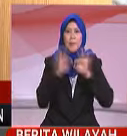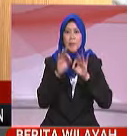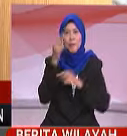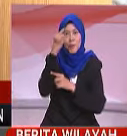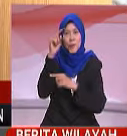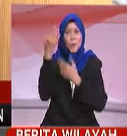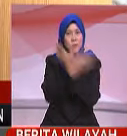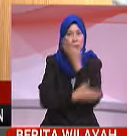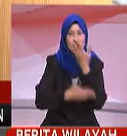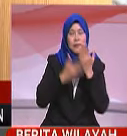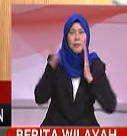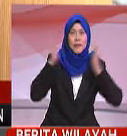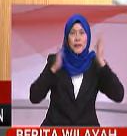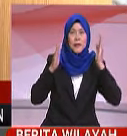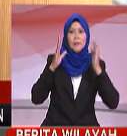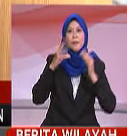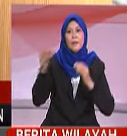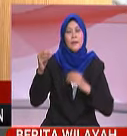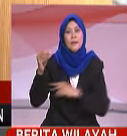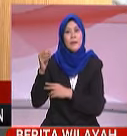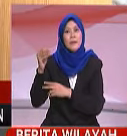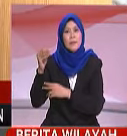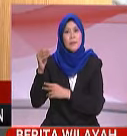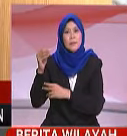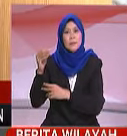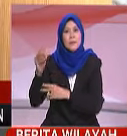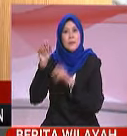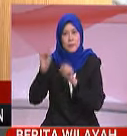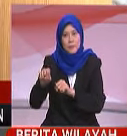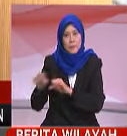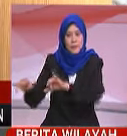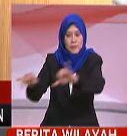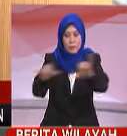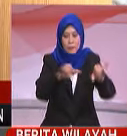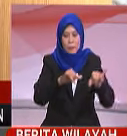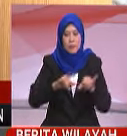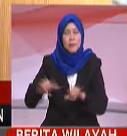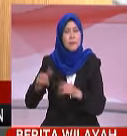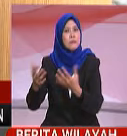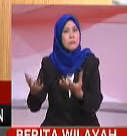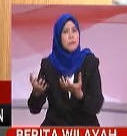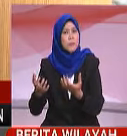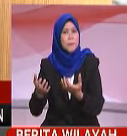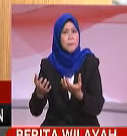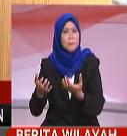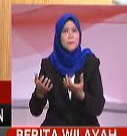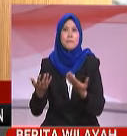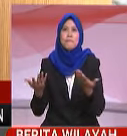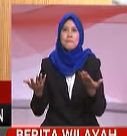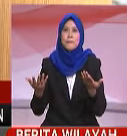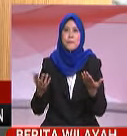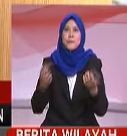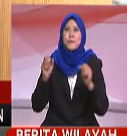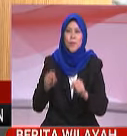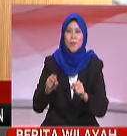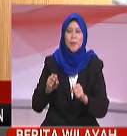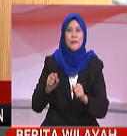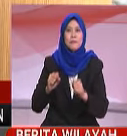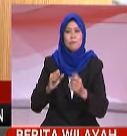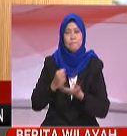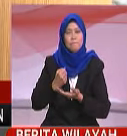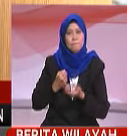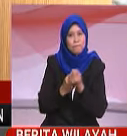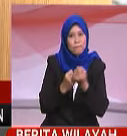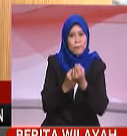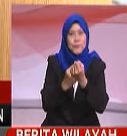negara danakoo.id ini perlu Adit Selaras dan makhluk-makhluk penyakit ini adalah salah satu kontributor kepada